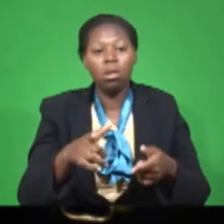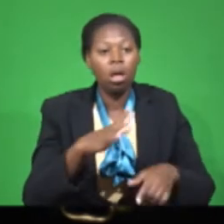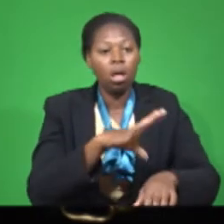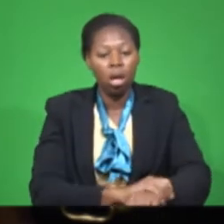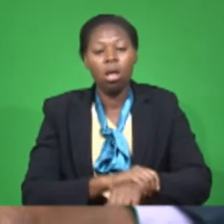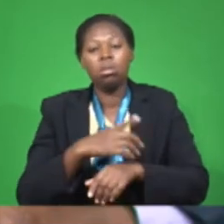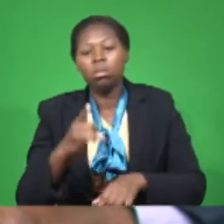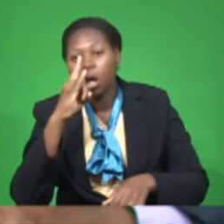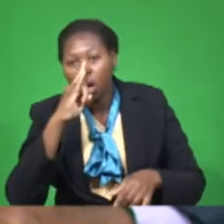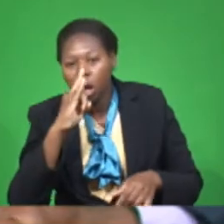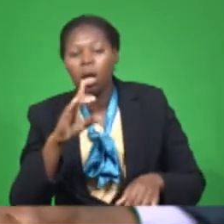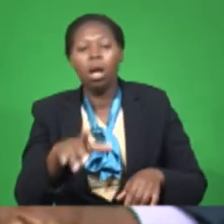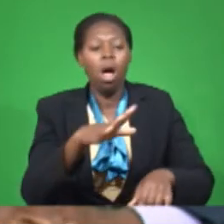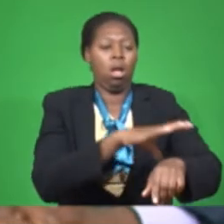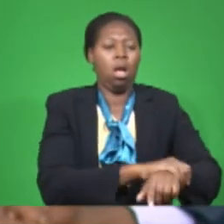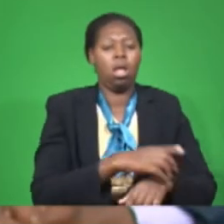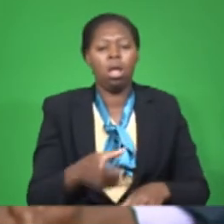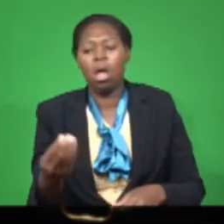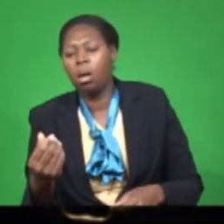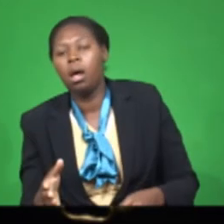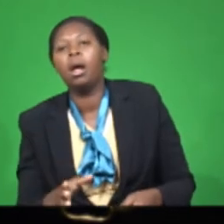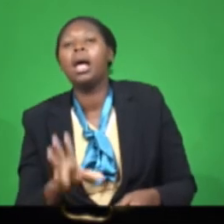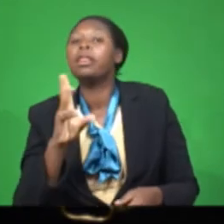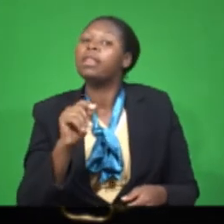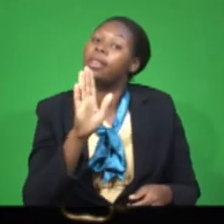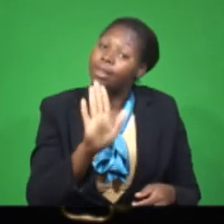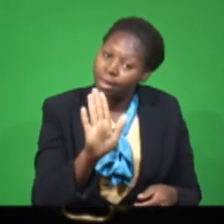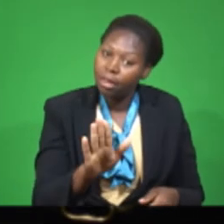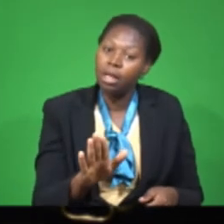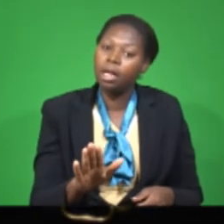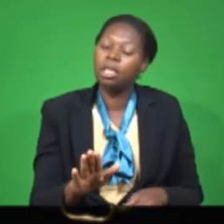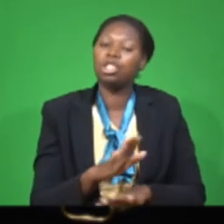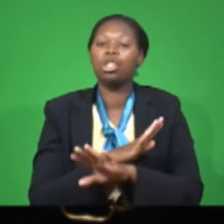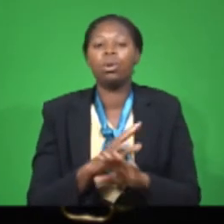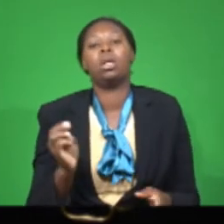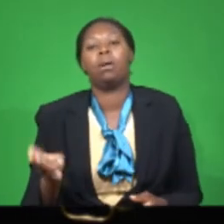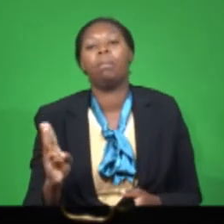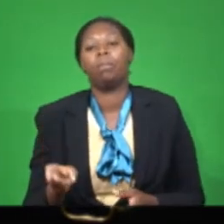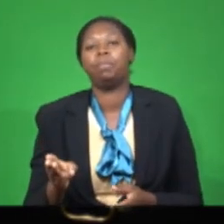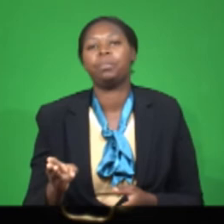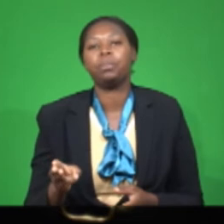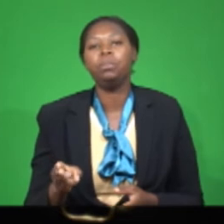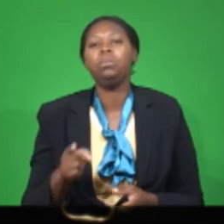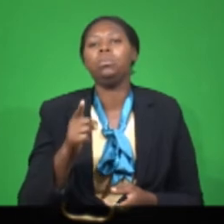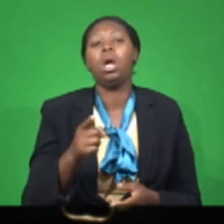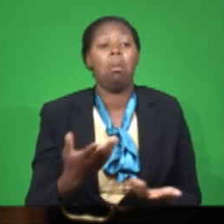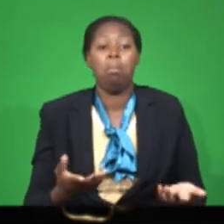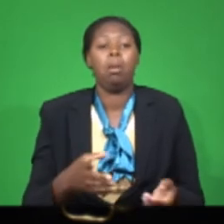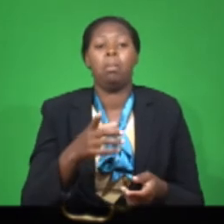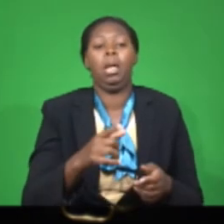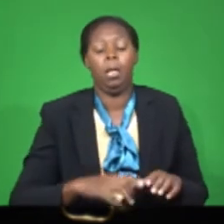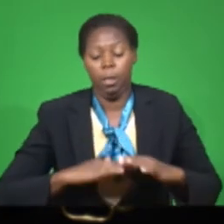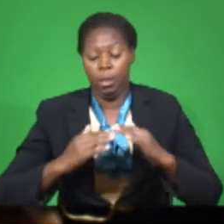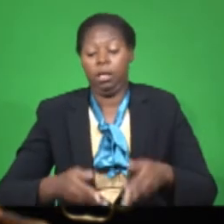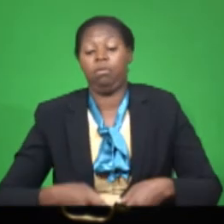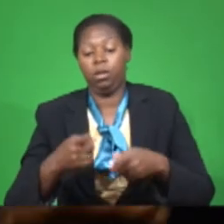hazvi zvekumbofungidzirai zvinotozikanwa. Izvozvo haisi nyaya yekuti uyu akamitisa mwana weneighbor kamupa